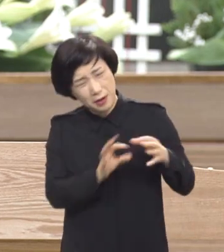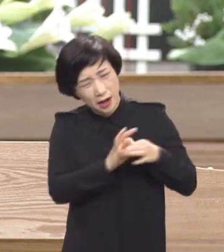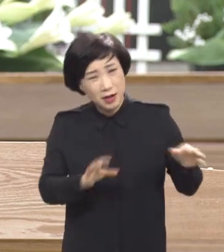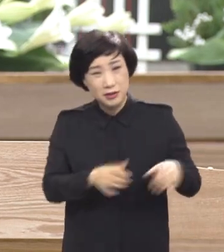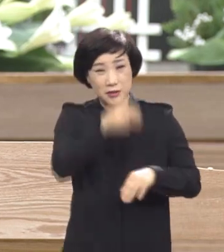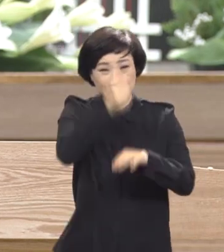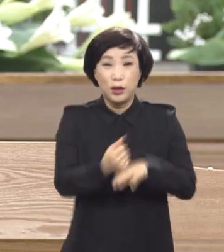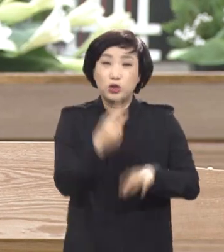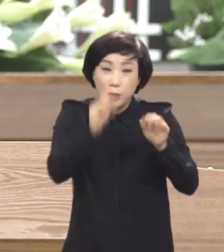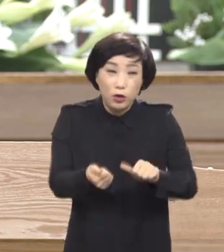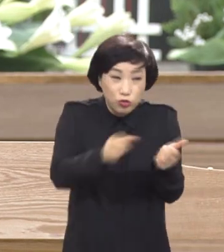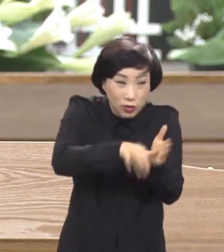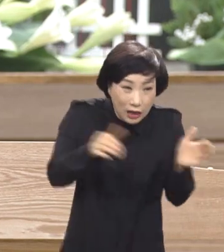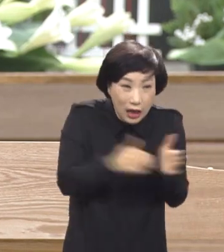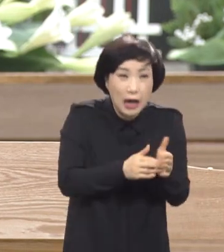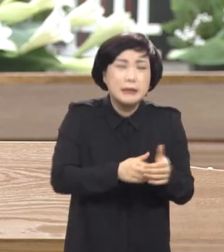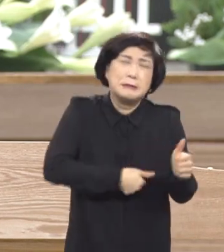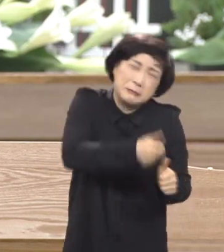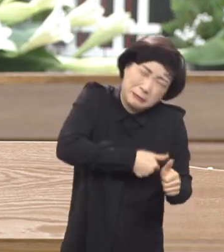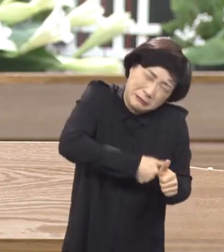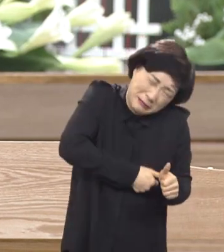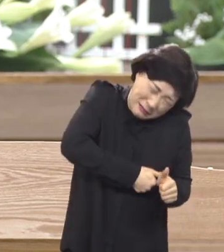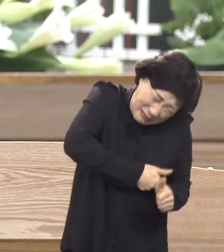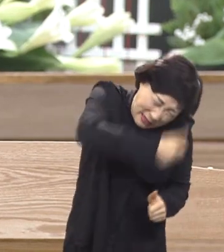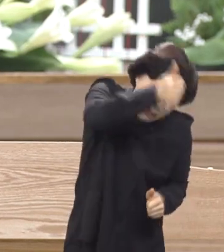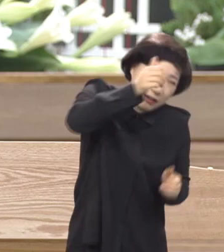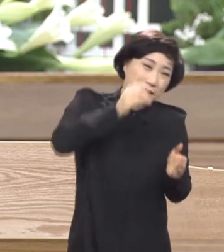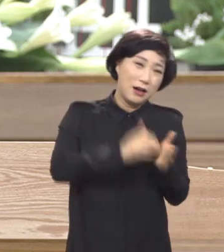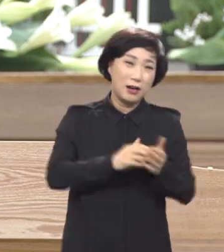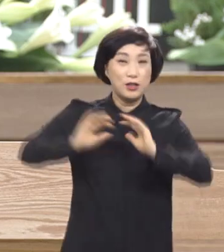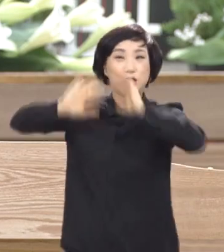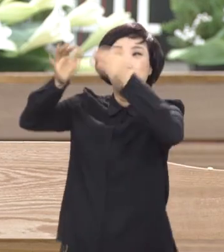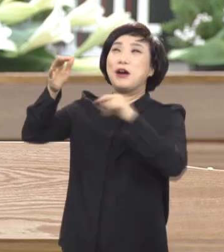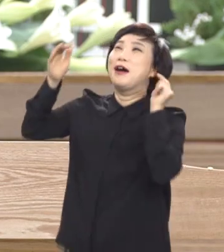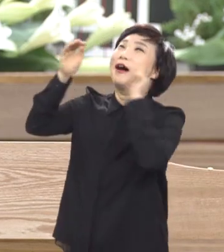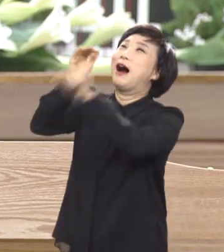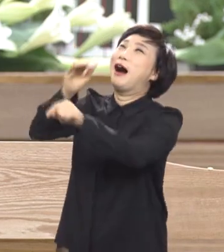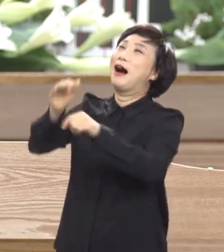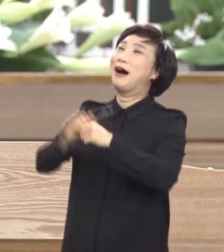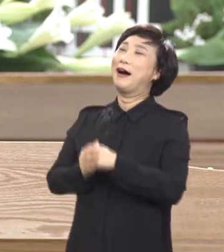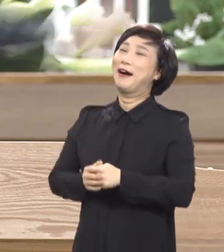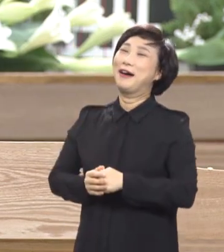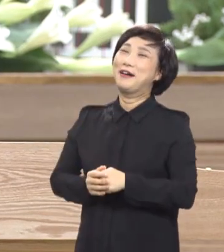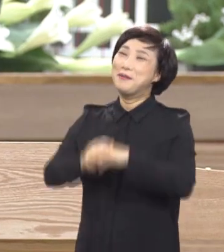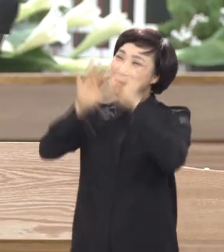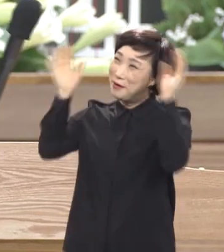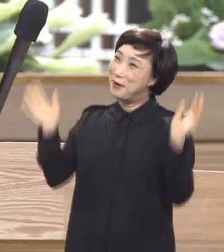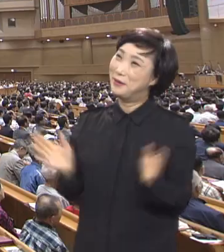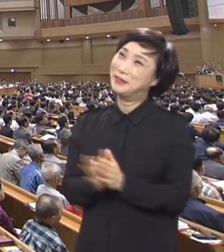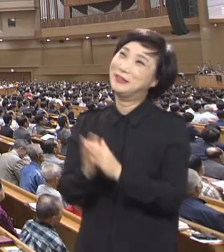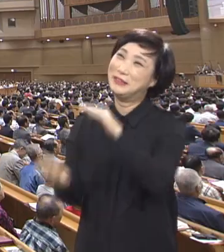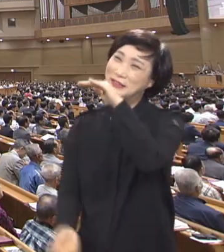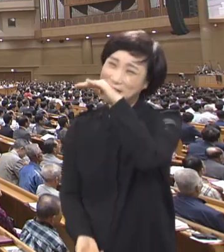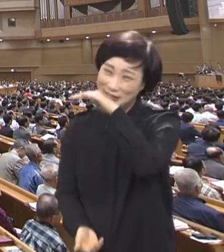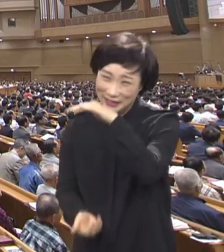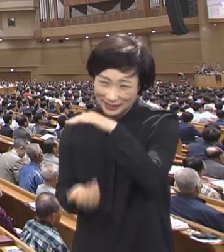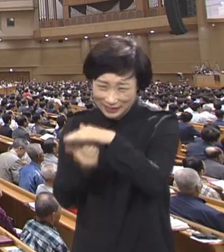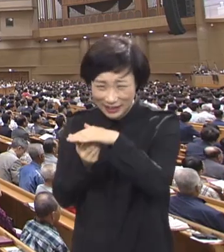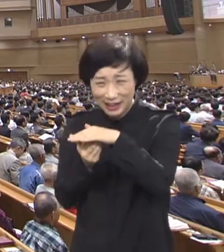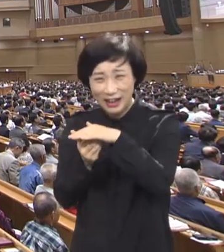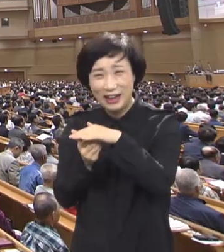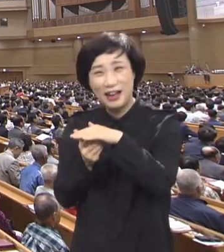손을 들 때까지 다 이겨서 천국에 가면 다 이루었다 다